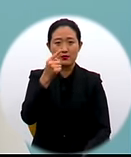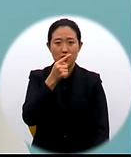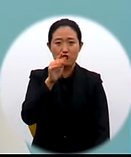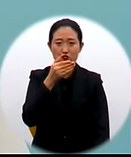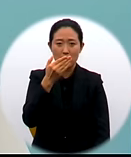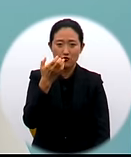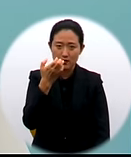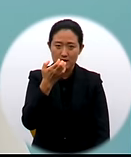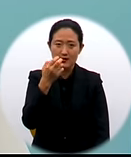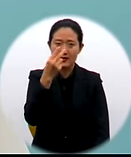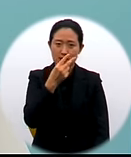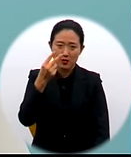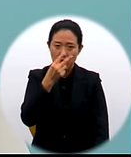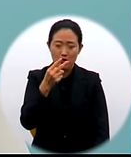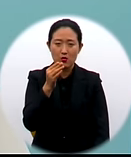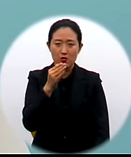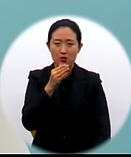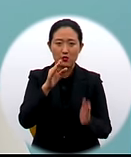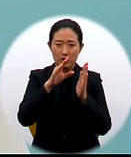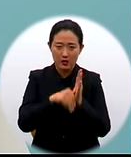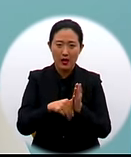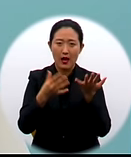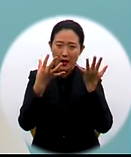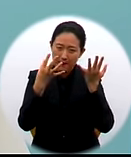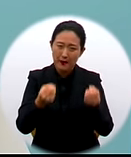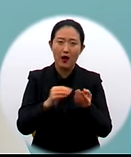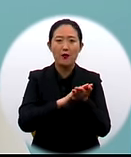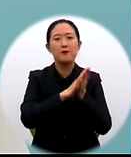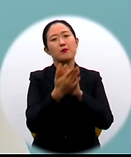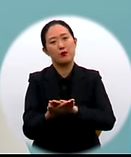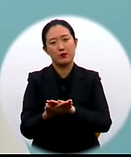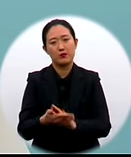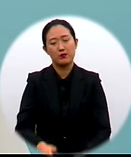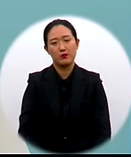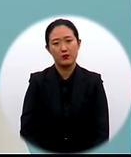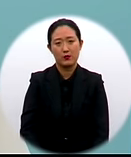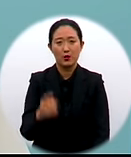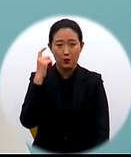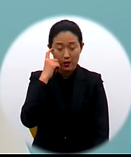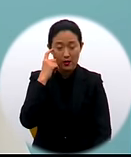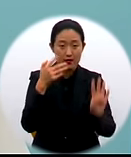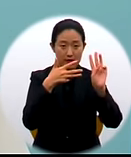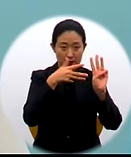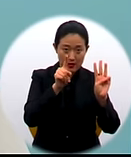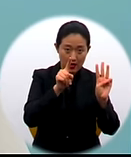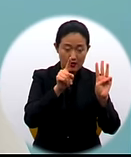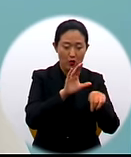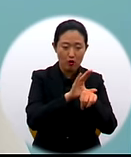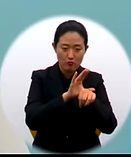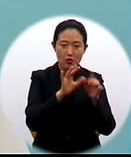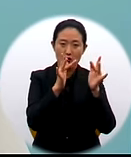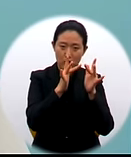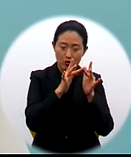90년생 그리고 2000년 초반생들이 굉장히 많은 커리어의 변곡점을 겪거든요. 왜냐하면 3차 산업혁명,